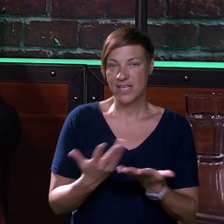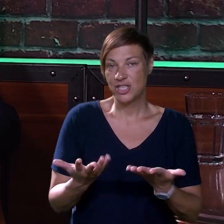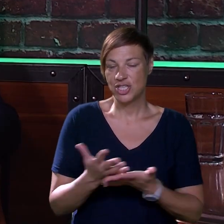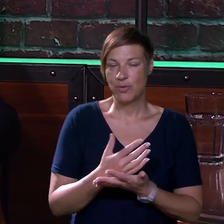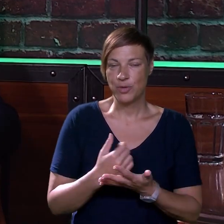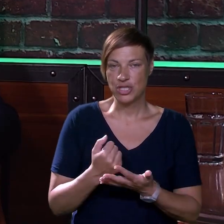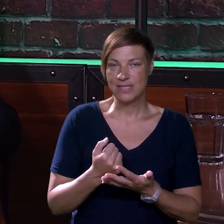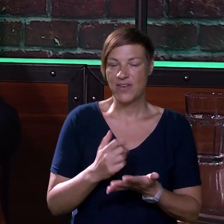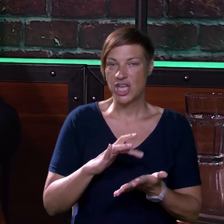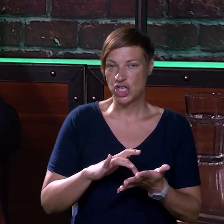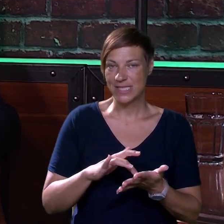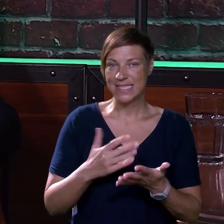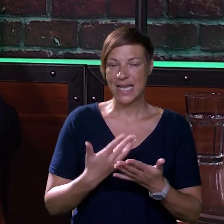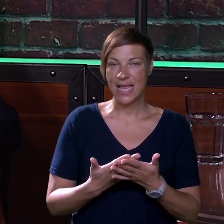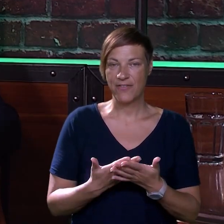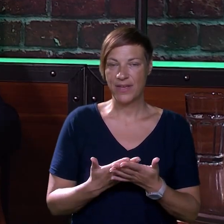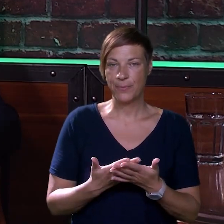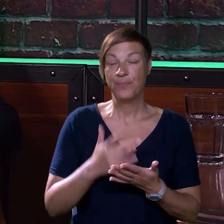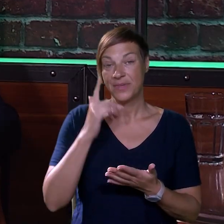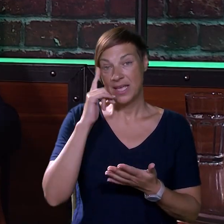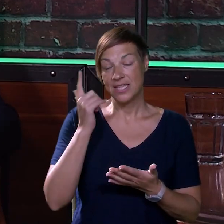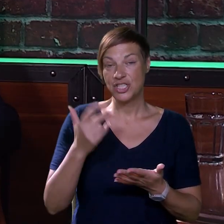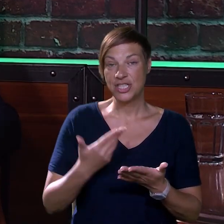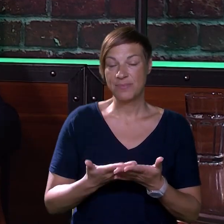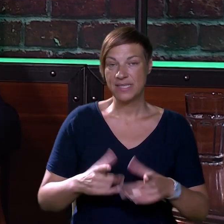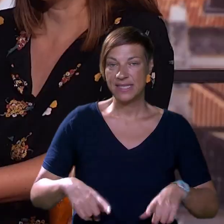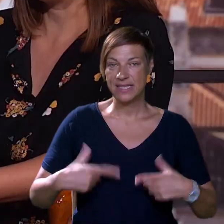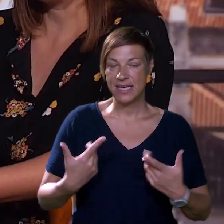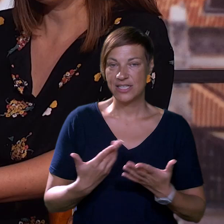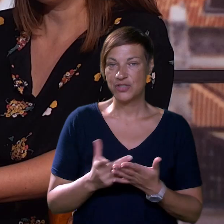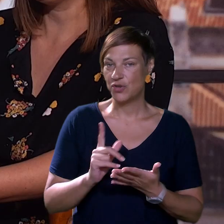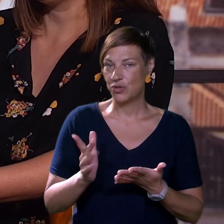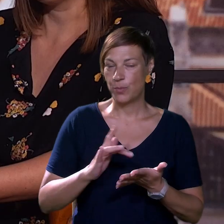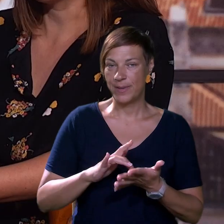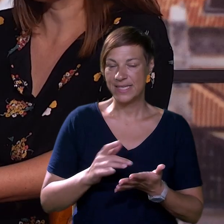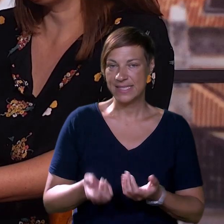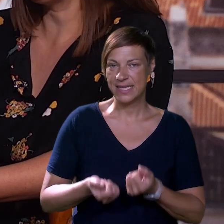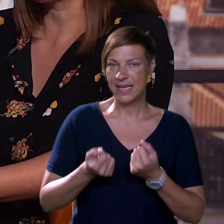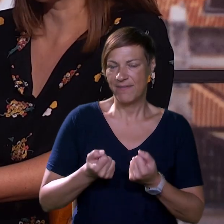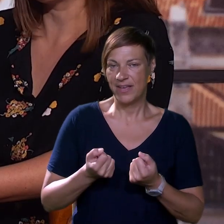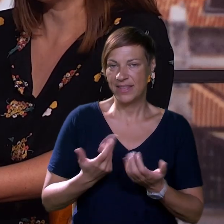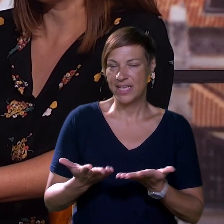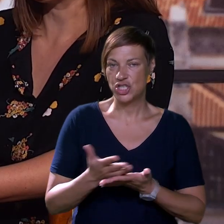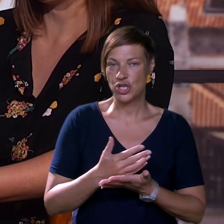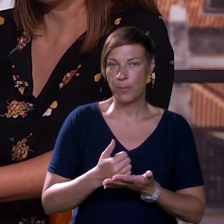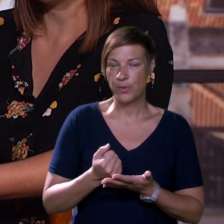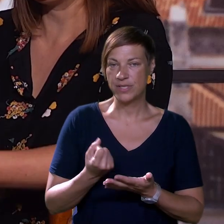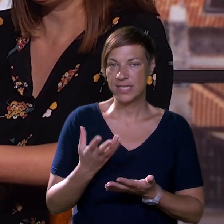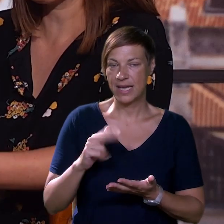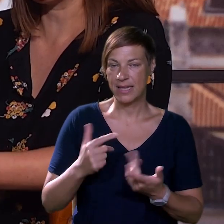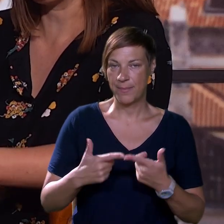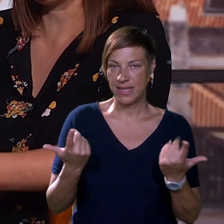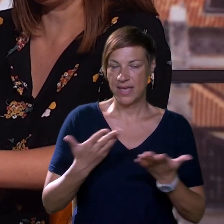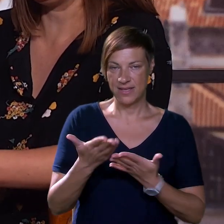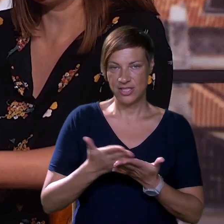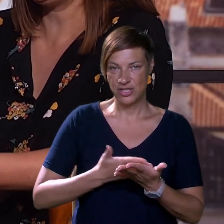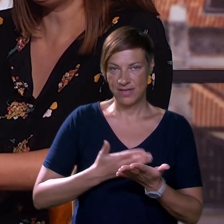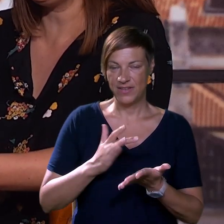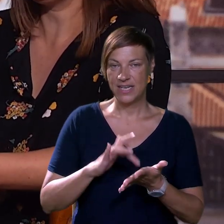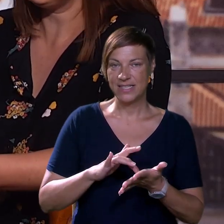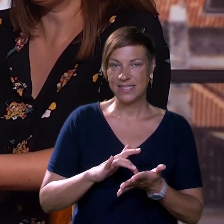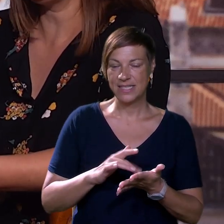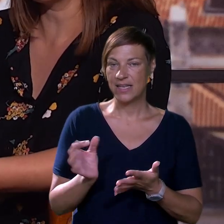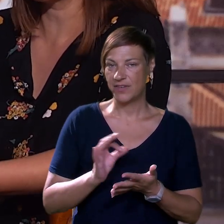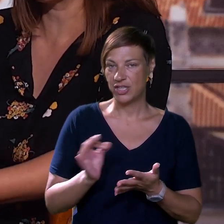bi ispunio te sve svoje ciljeve. Čini mi se zapravo da je u životu bez ciljeva je teško bilo što postići. Kad imate jasno definirane